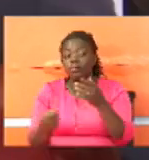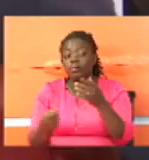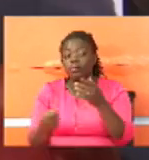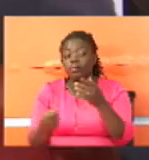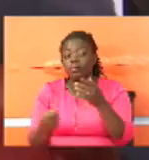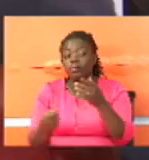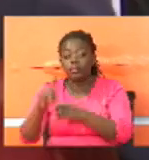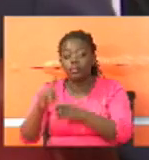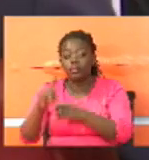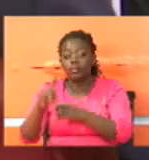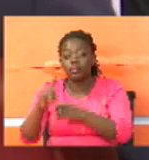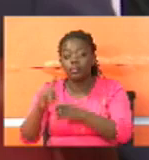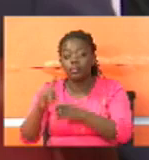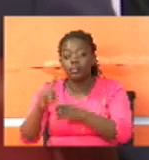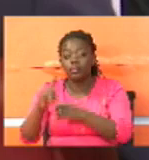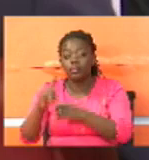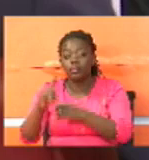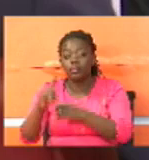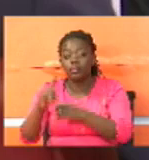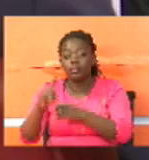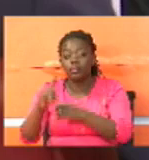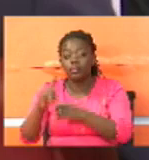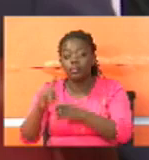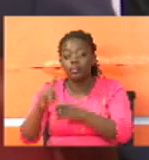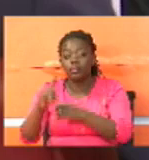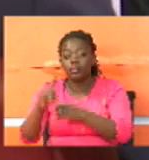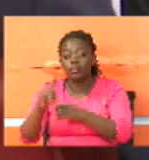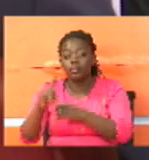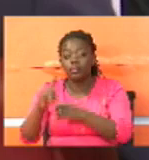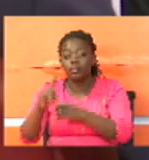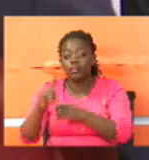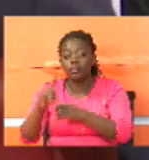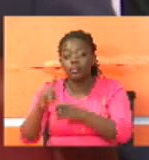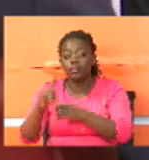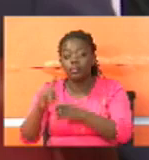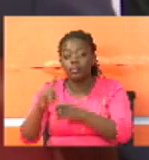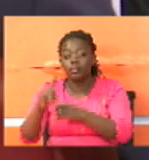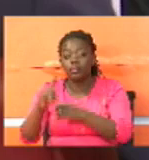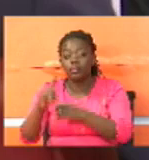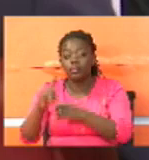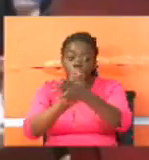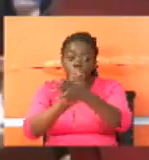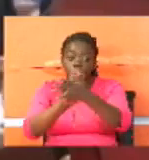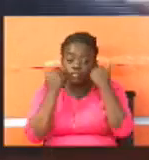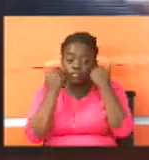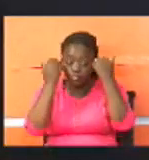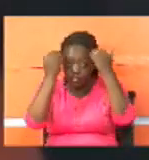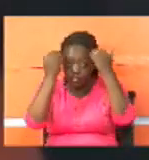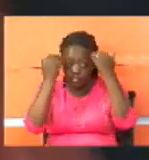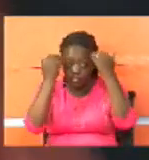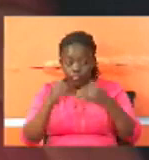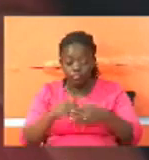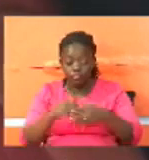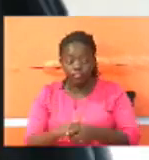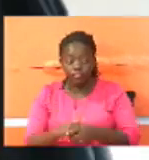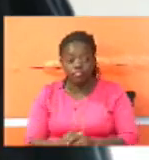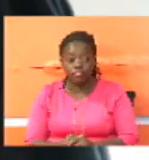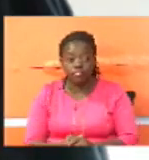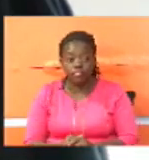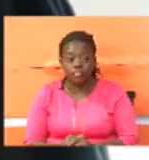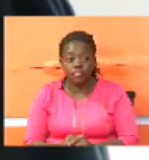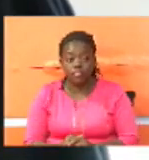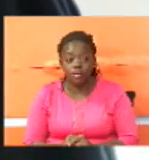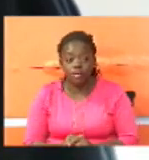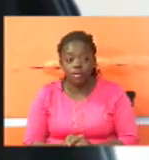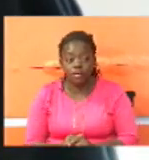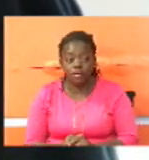lumu omwezi guno nga mu mbeera eno tebasobola kuyimirira maaso ga kkooti. I thought it is professional enough to raise it